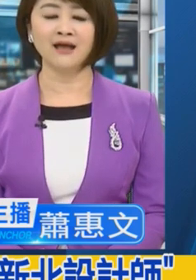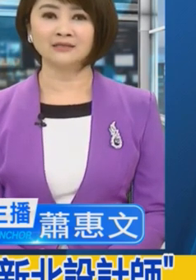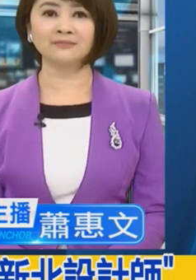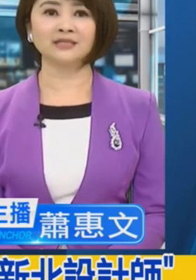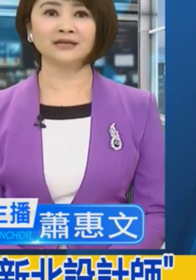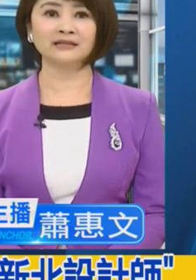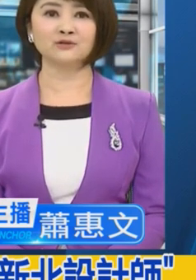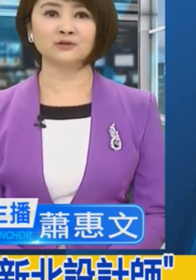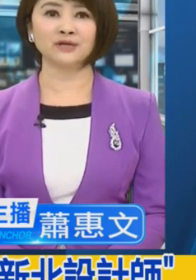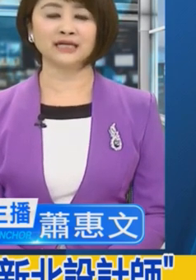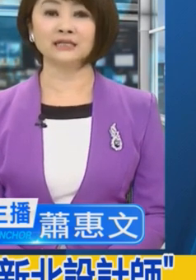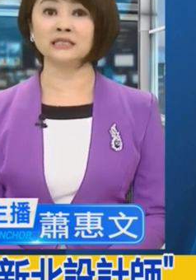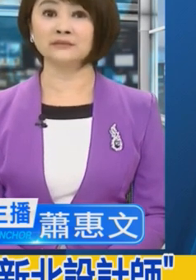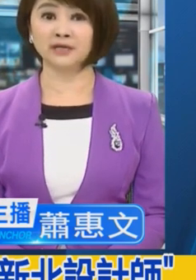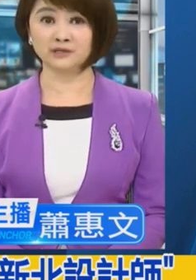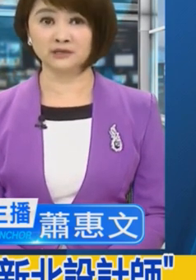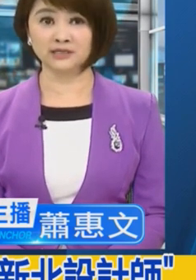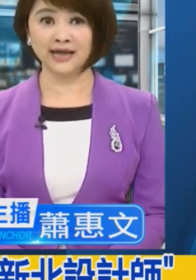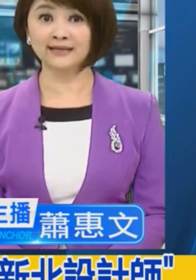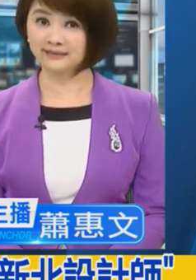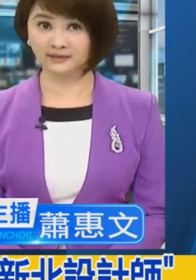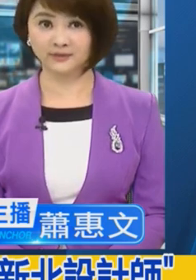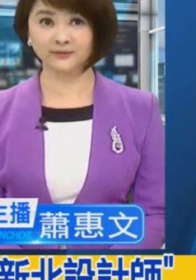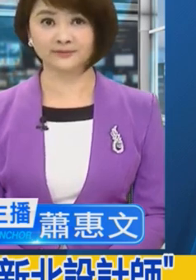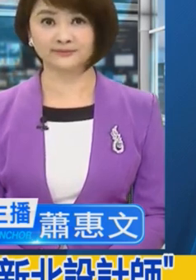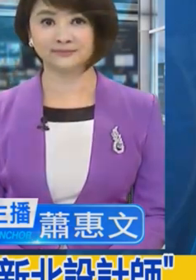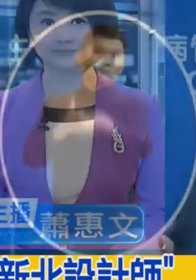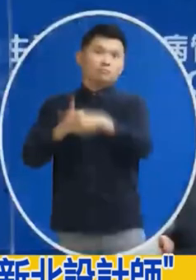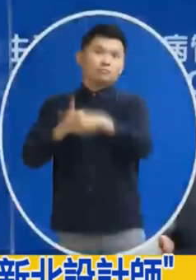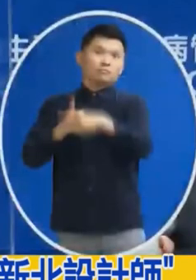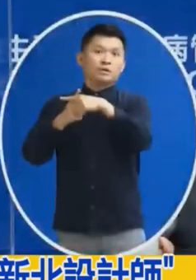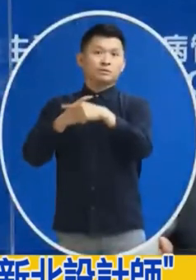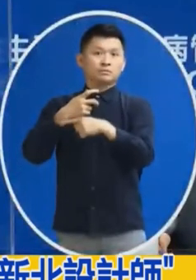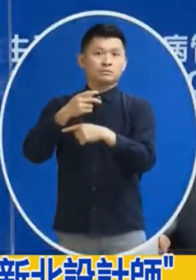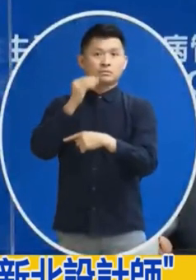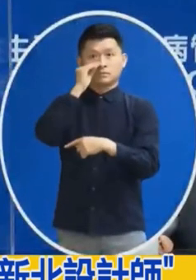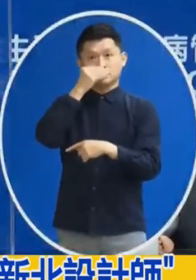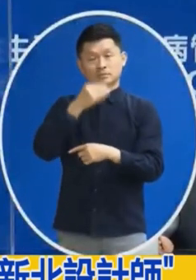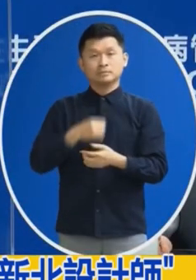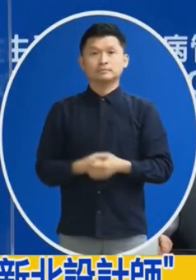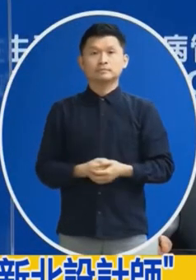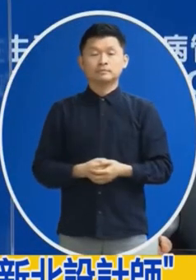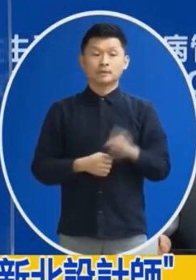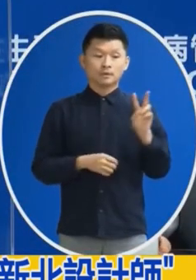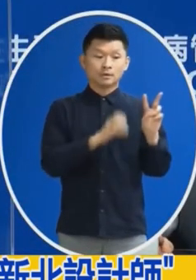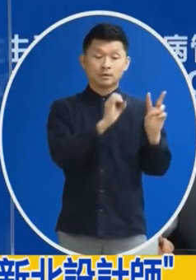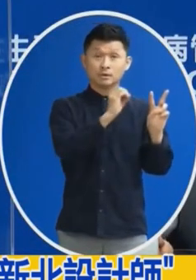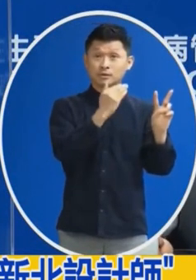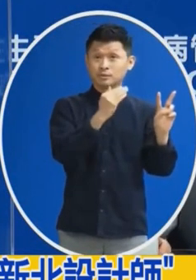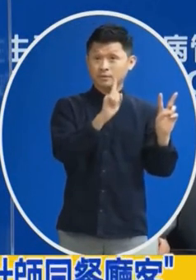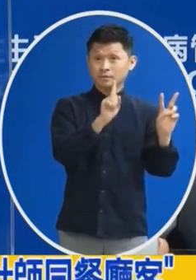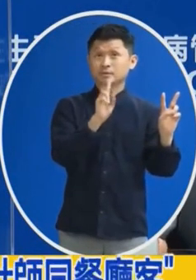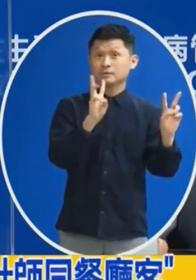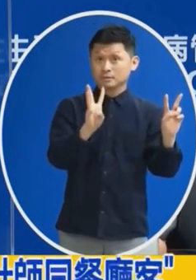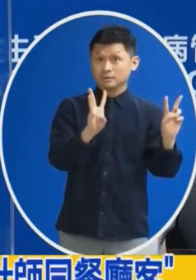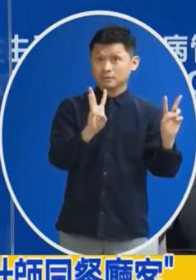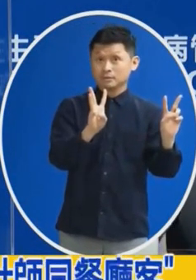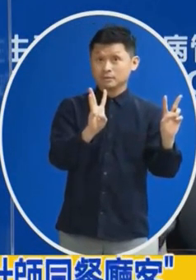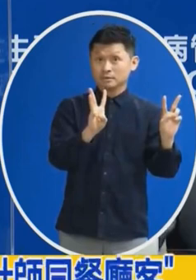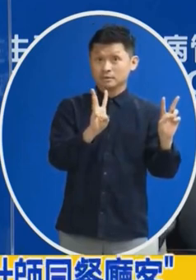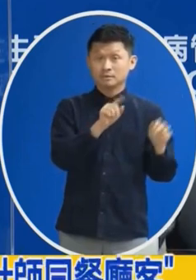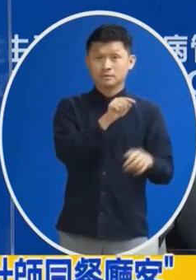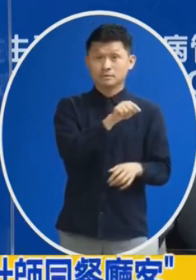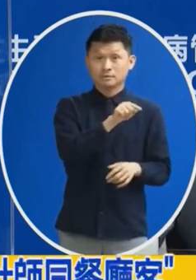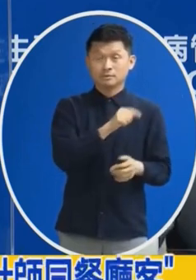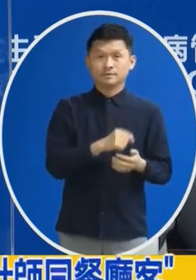的话，这名个案的序列跟新北设计师案相同。 这个20913，我们在整